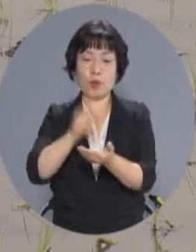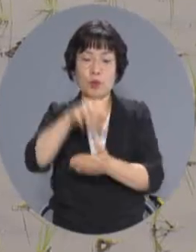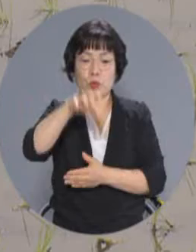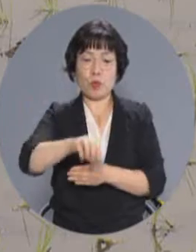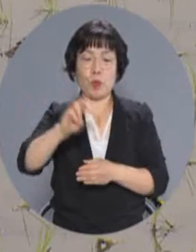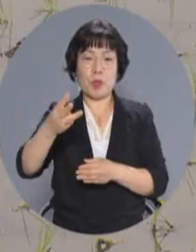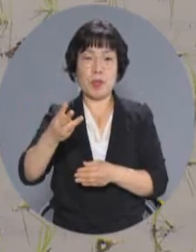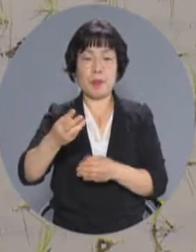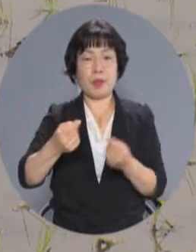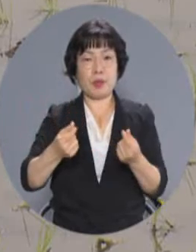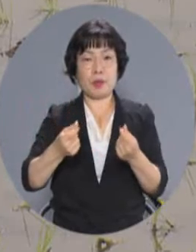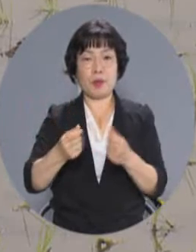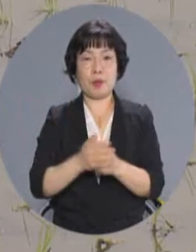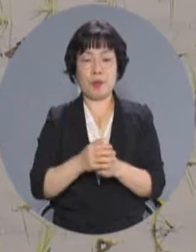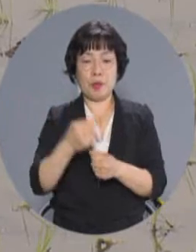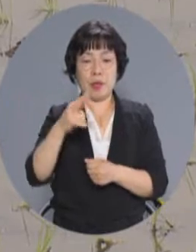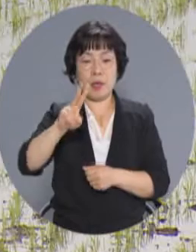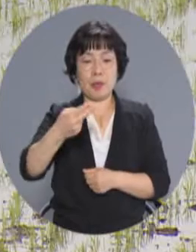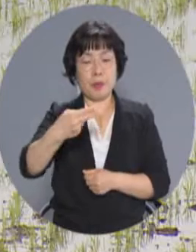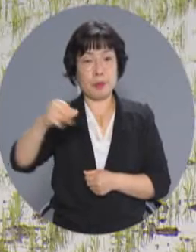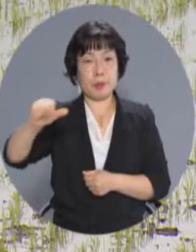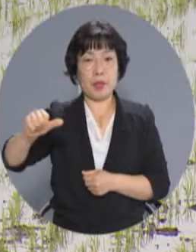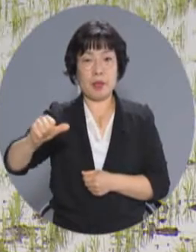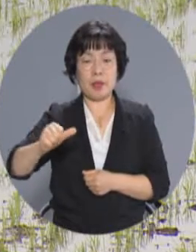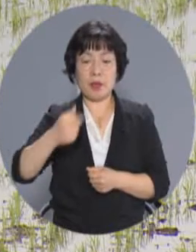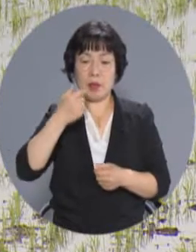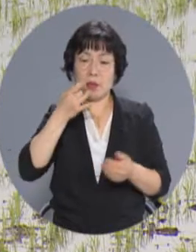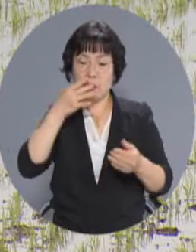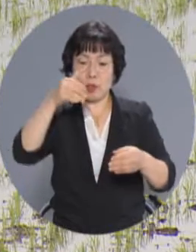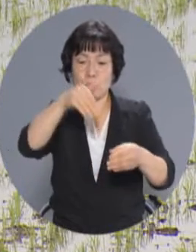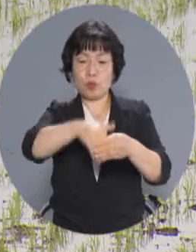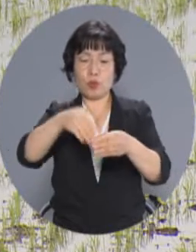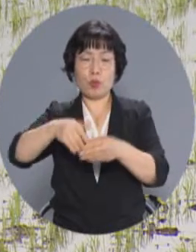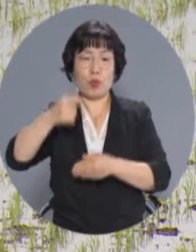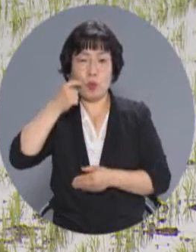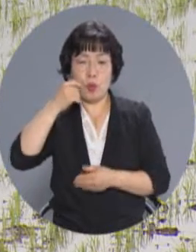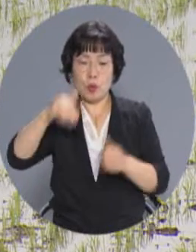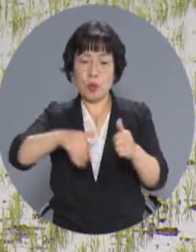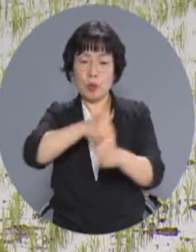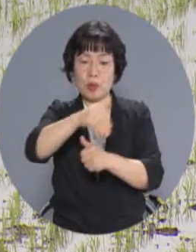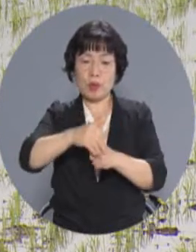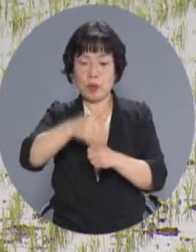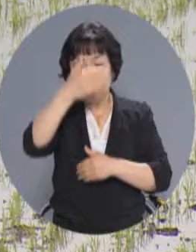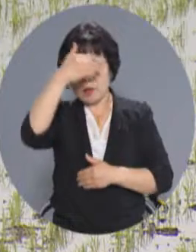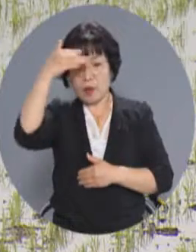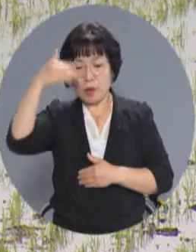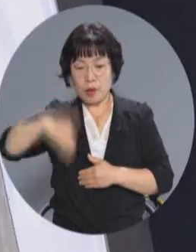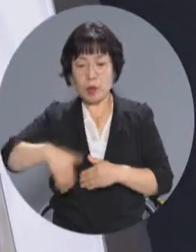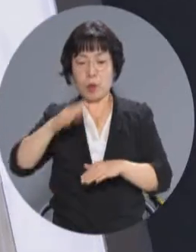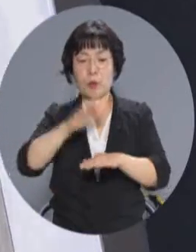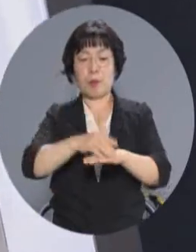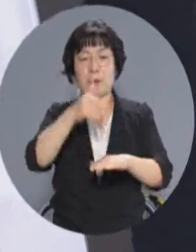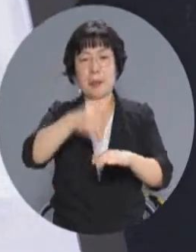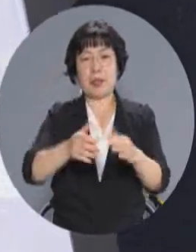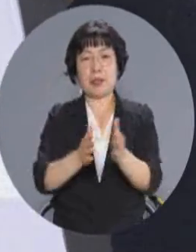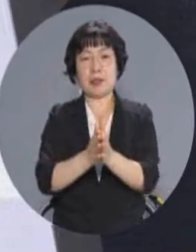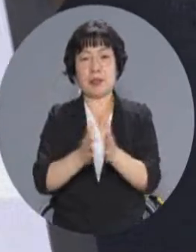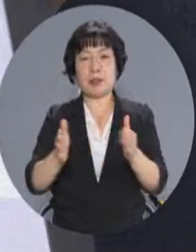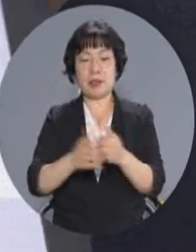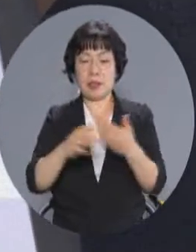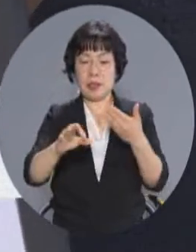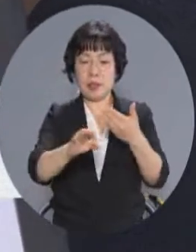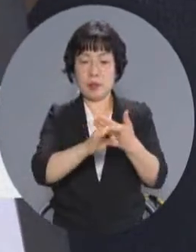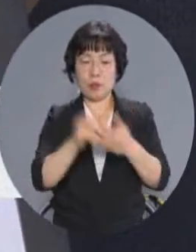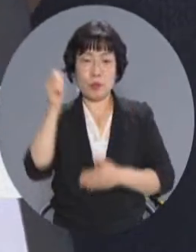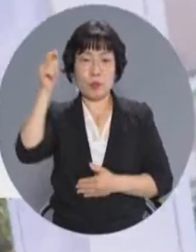가까운 면적 200여 헥타르의 논에서 모내기도 못할 처지에 놓였다가 간신히 농사를 시작했습니다. 임시